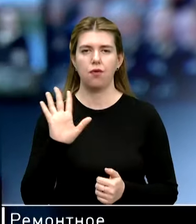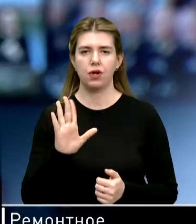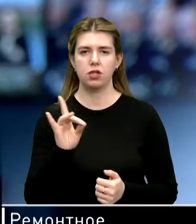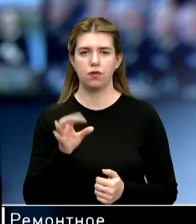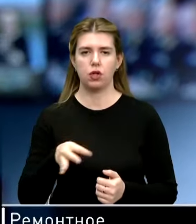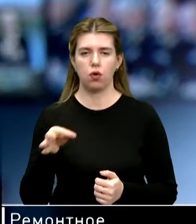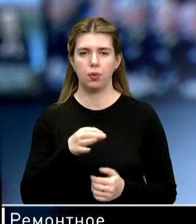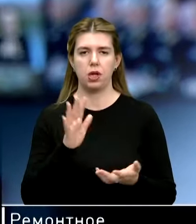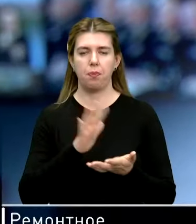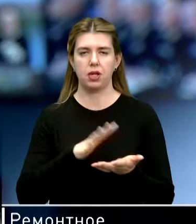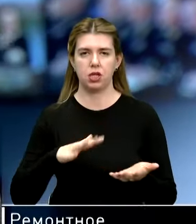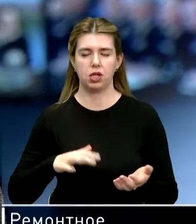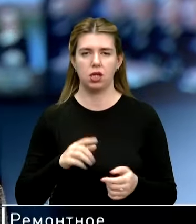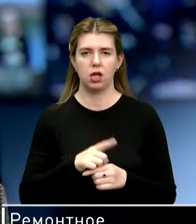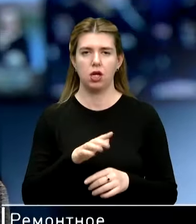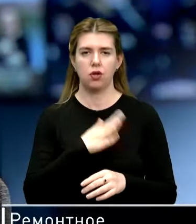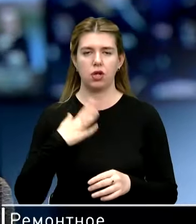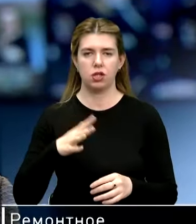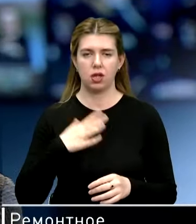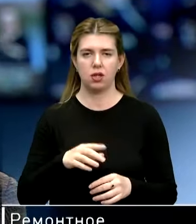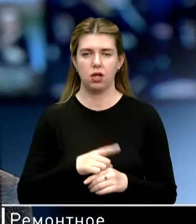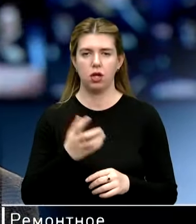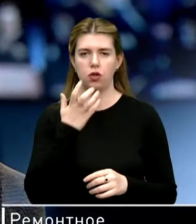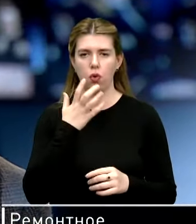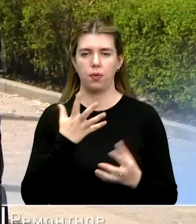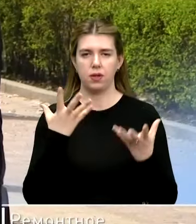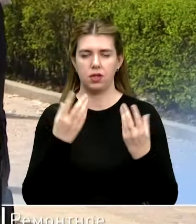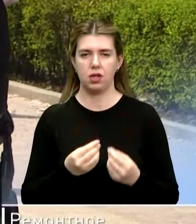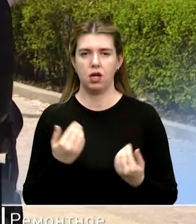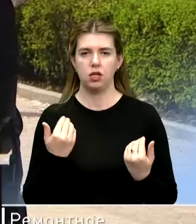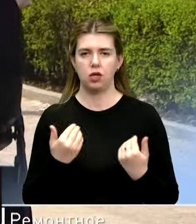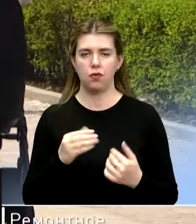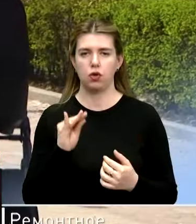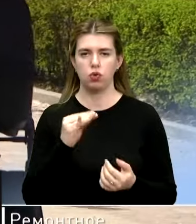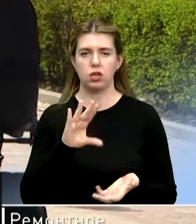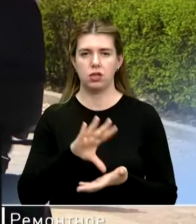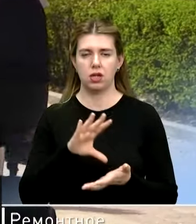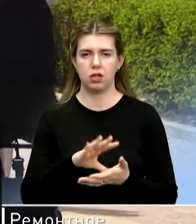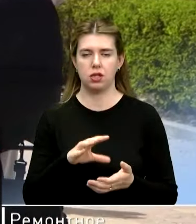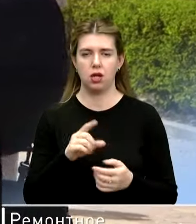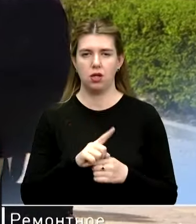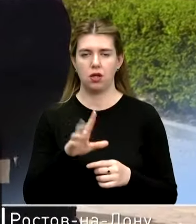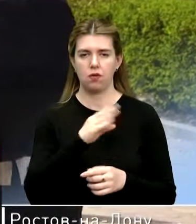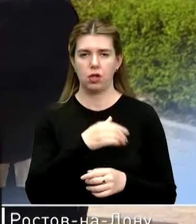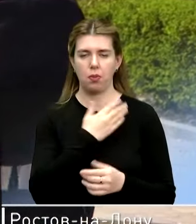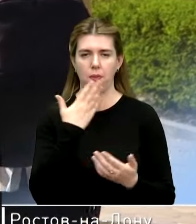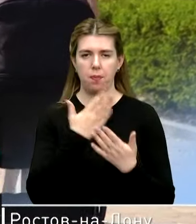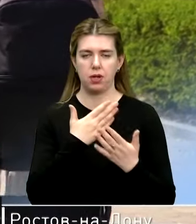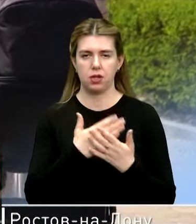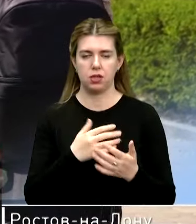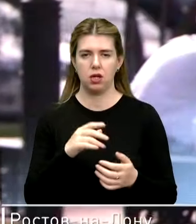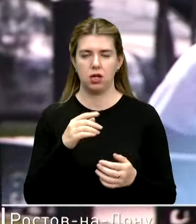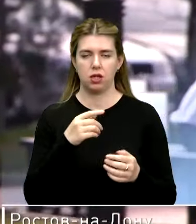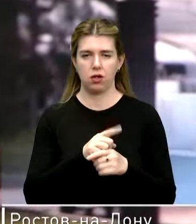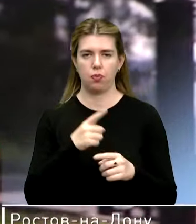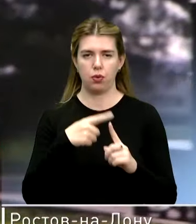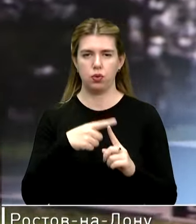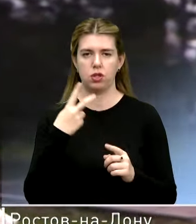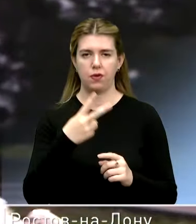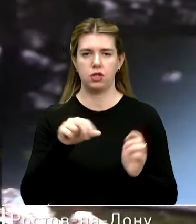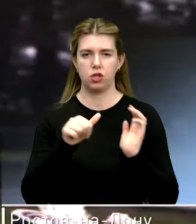Ростовской области продолжаются долгожданные для многих теплые дни. Сегодня в южной столице столбик термометра поднялся до отметки в